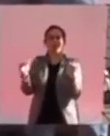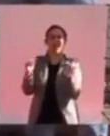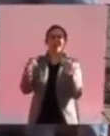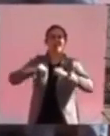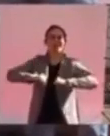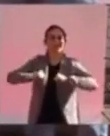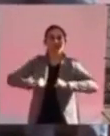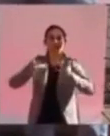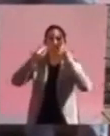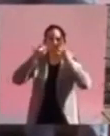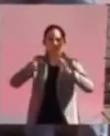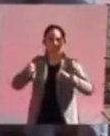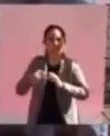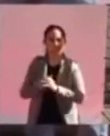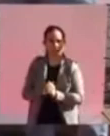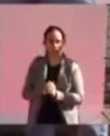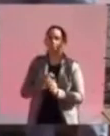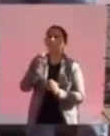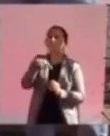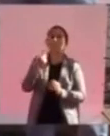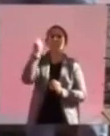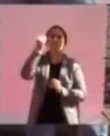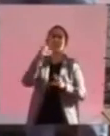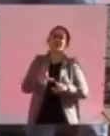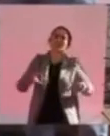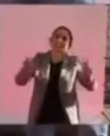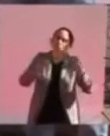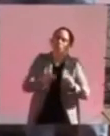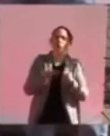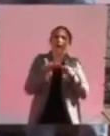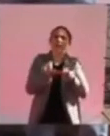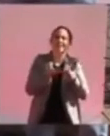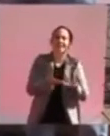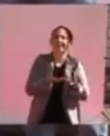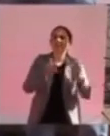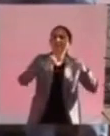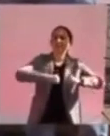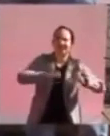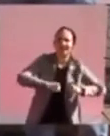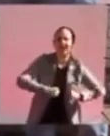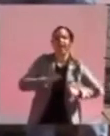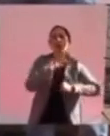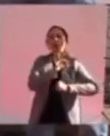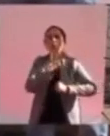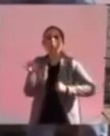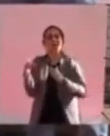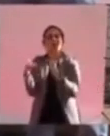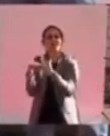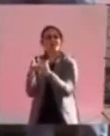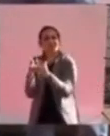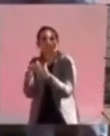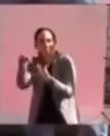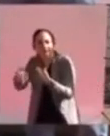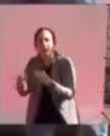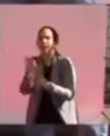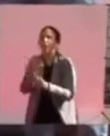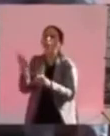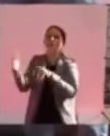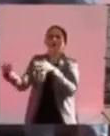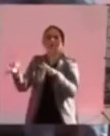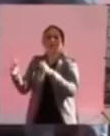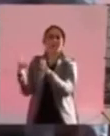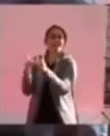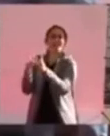residenzialità extra ospedaliera e dell'assistenza sanitaria residenziale e semiresidenziale in modo omogeneo sul